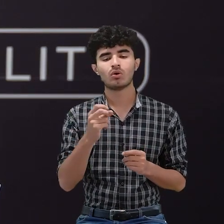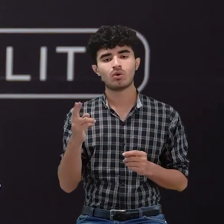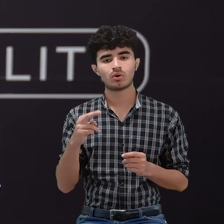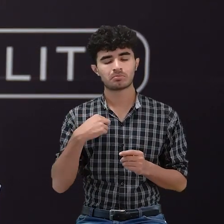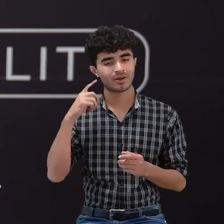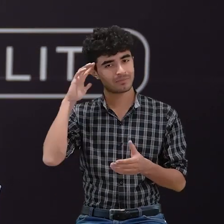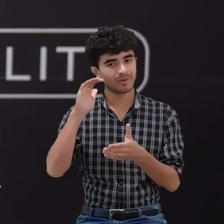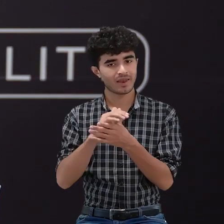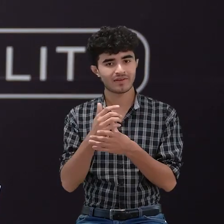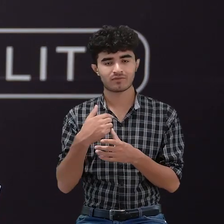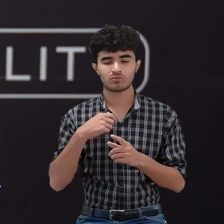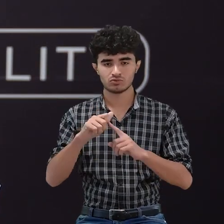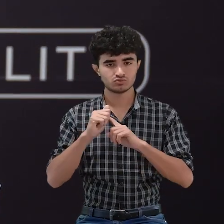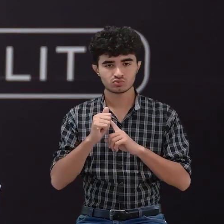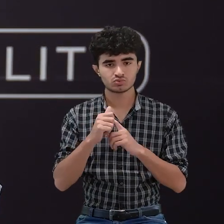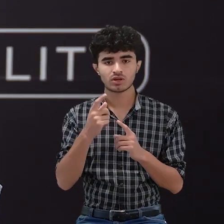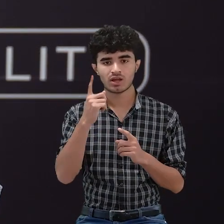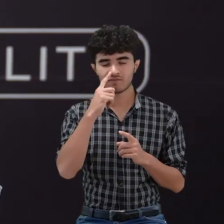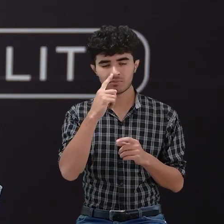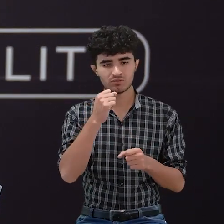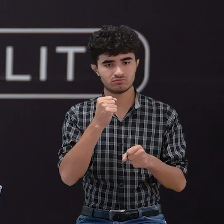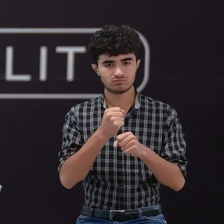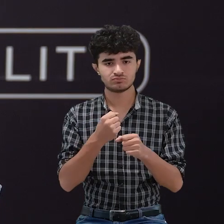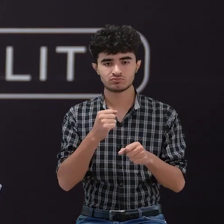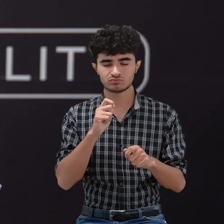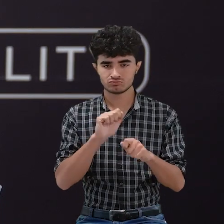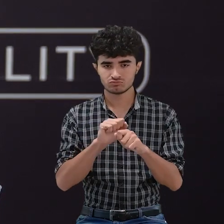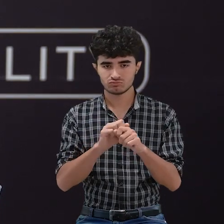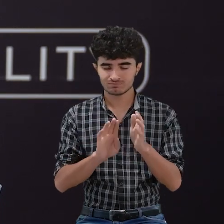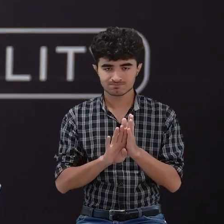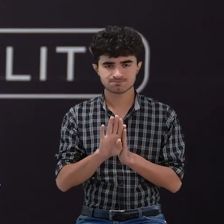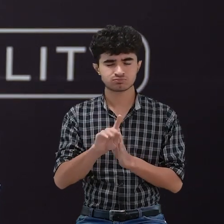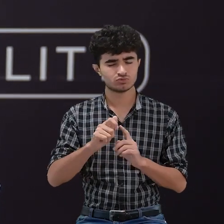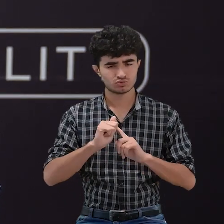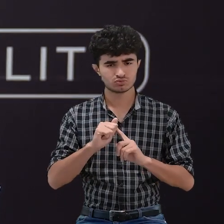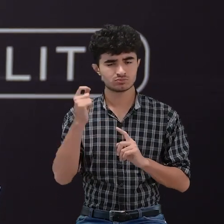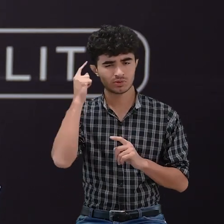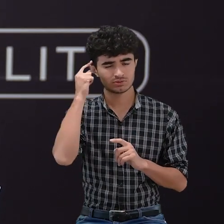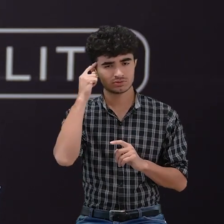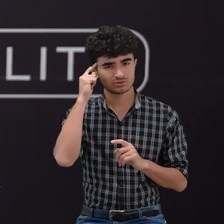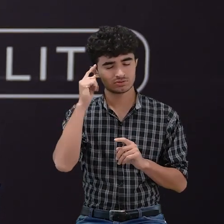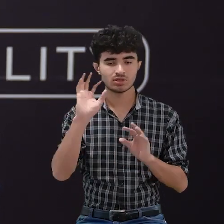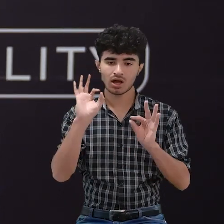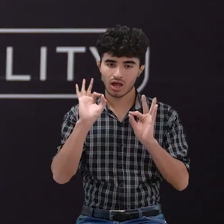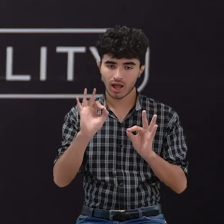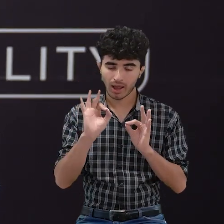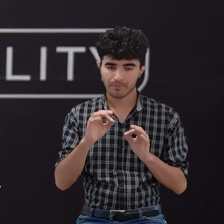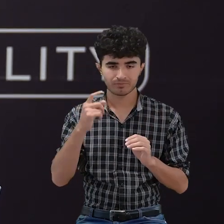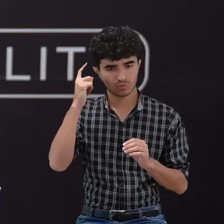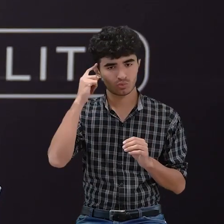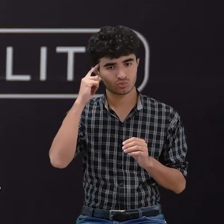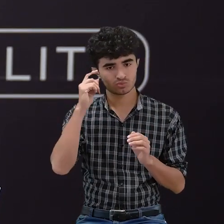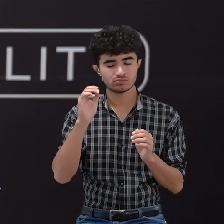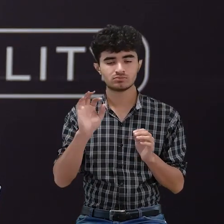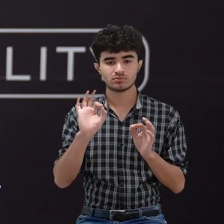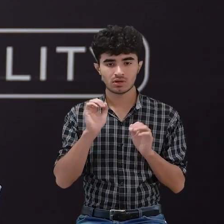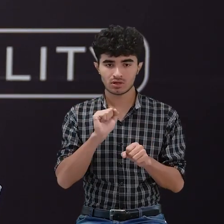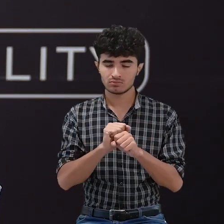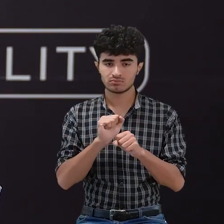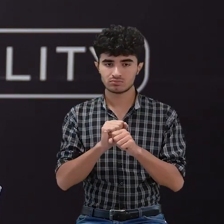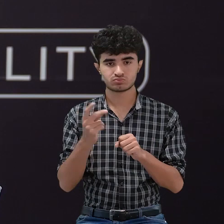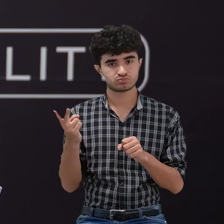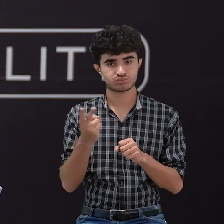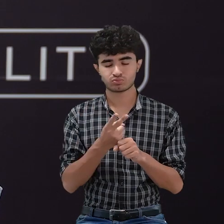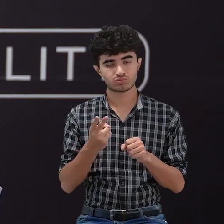करना होता था, मगर साथ साथ जो हमारी बिलीफ्स थीं, जो हम समझते थे जो हमारे लिए अहम हैं,